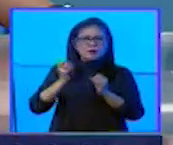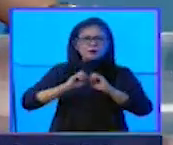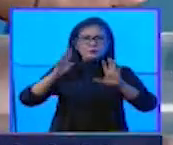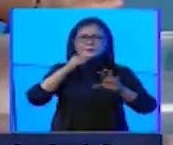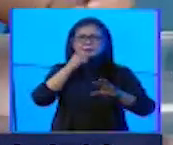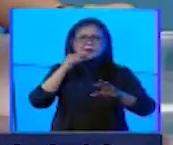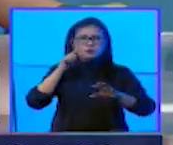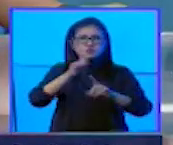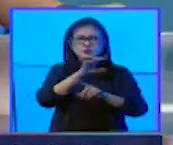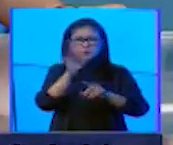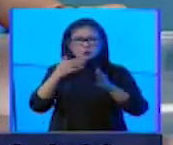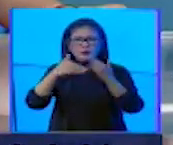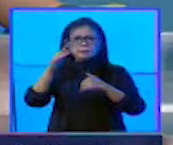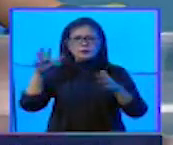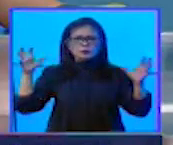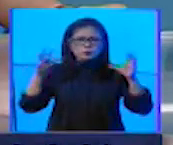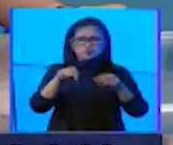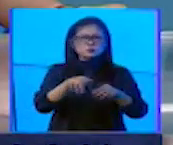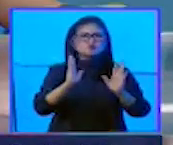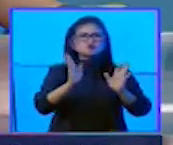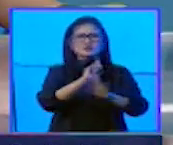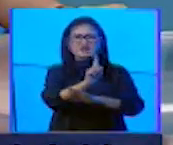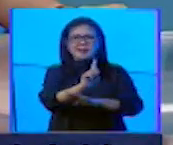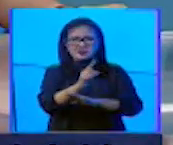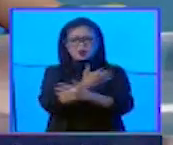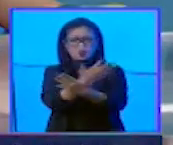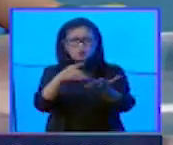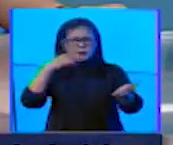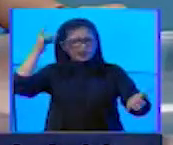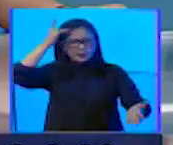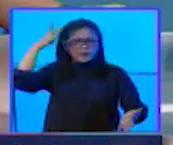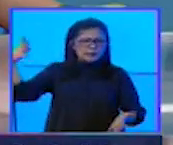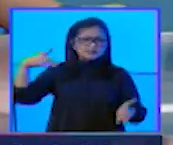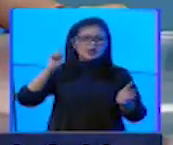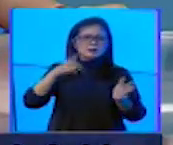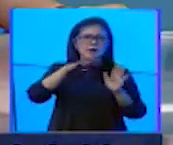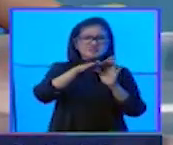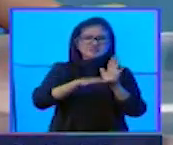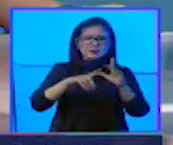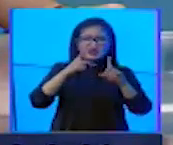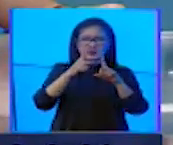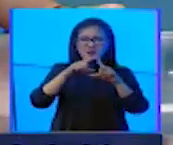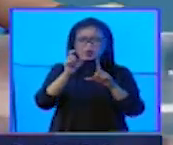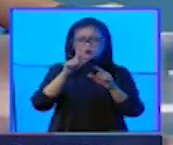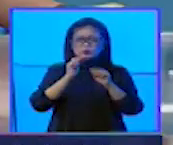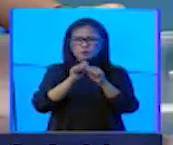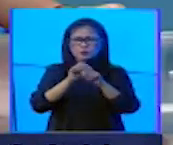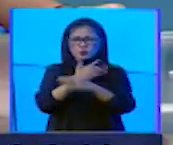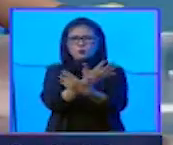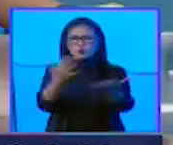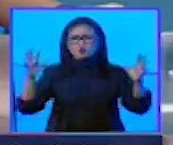Tangerang sudah dilarang. Meski demikian, warga tetap mengikuti acara haul yang menyebabkan kerumunan ribuan